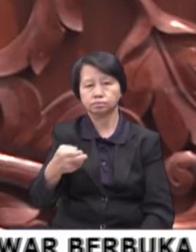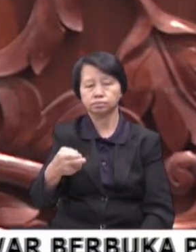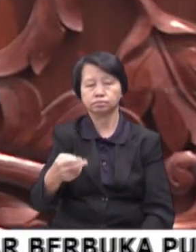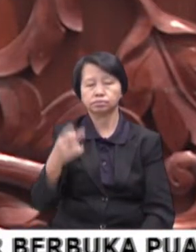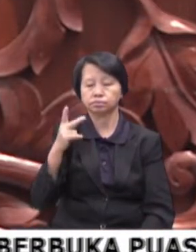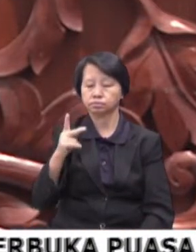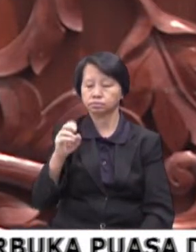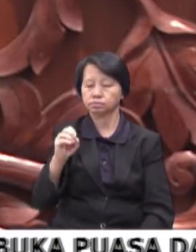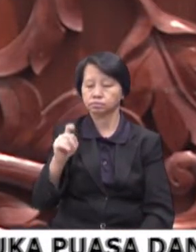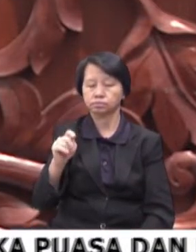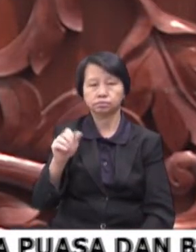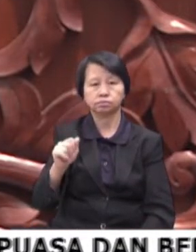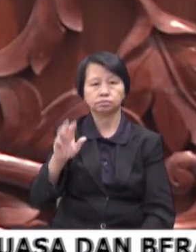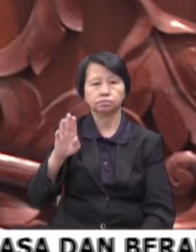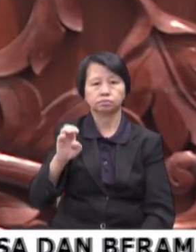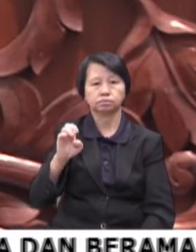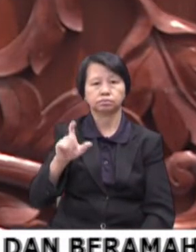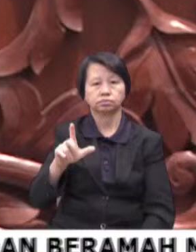belut